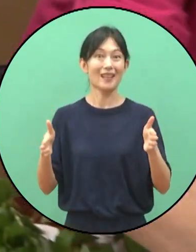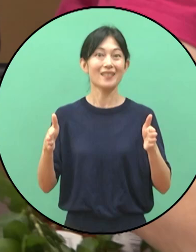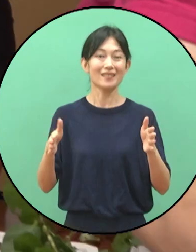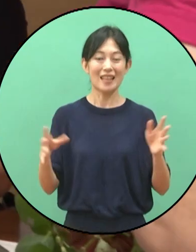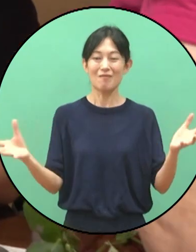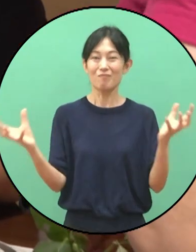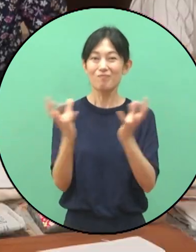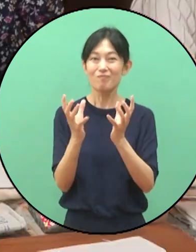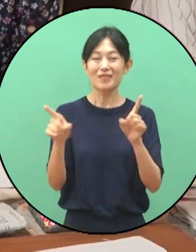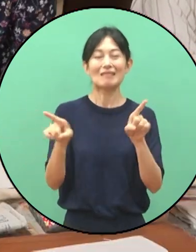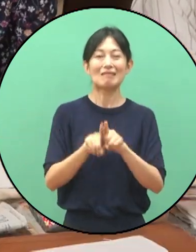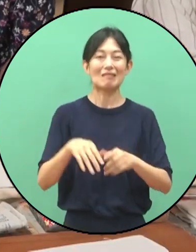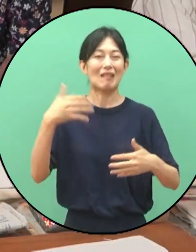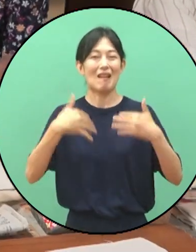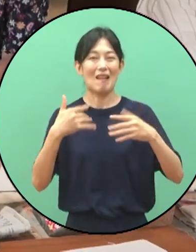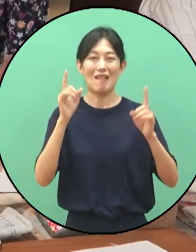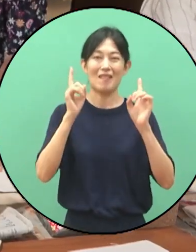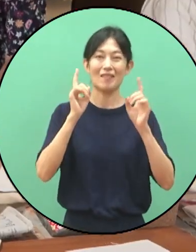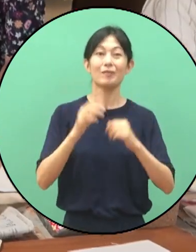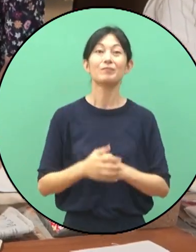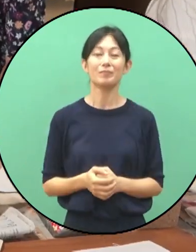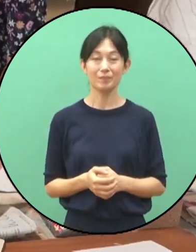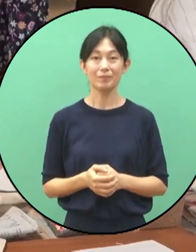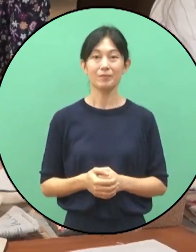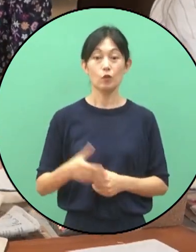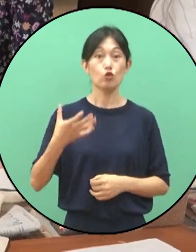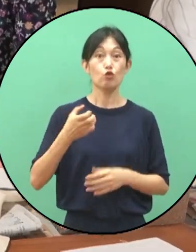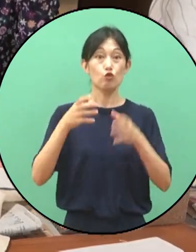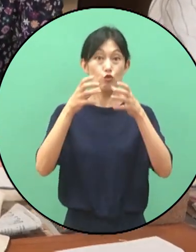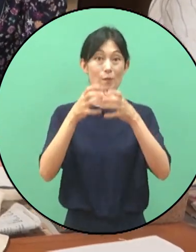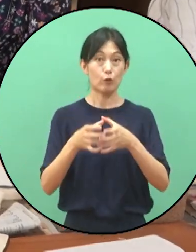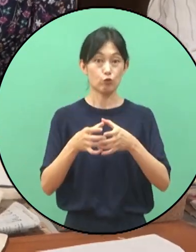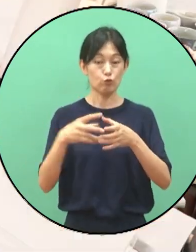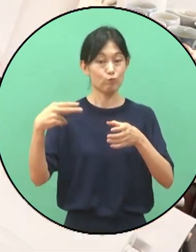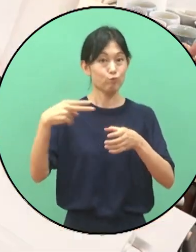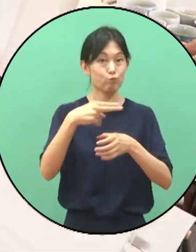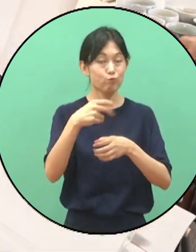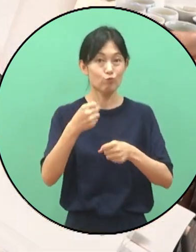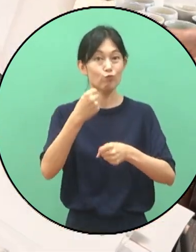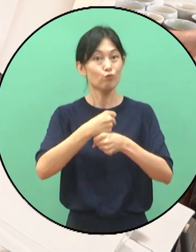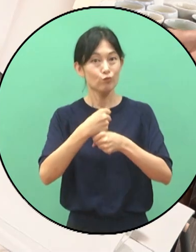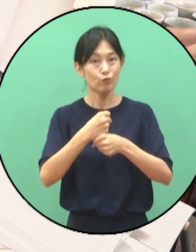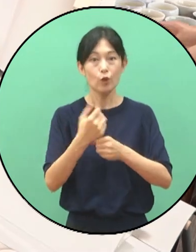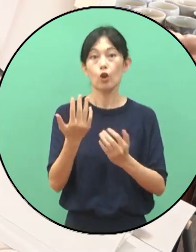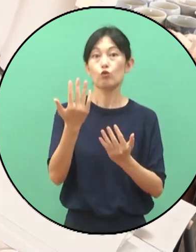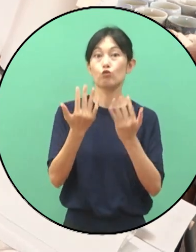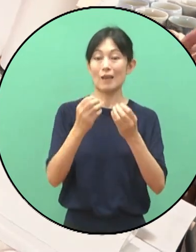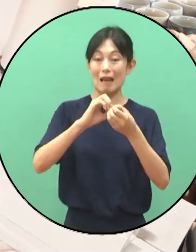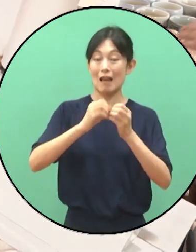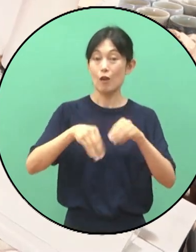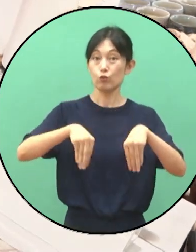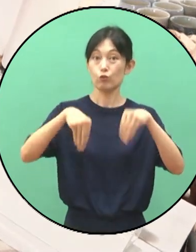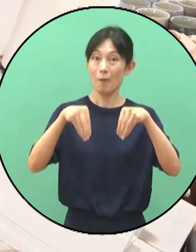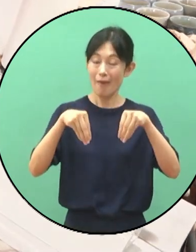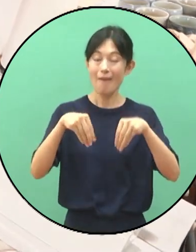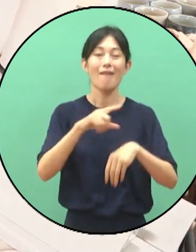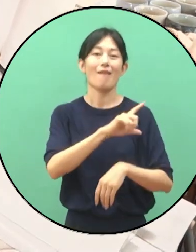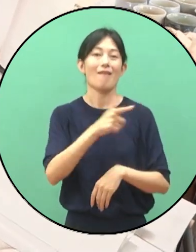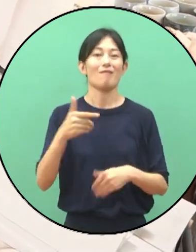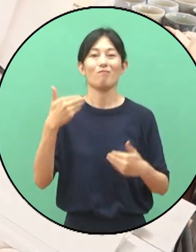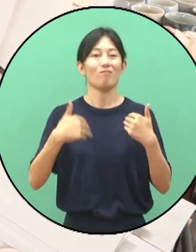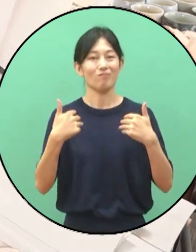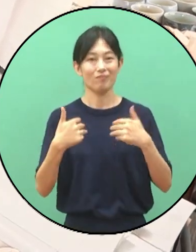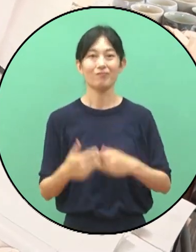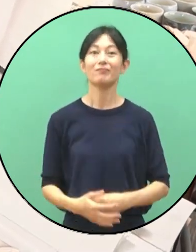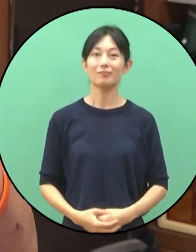。牛乳パックを使った容器を作ったり、草木染めを楽しんだりする姿がありました。